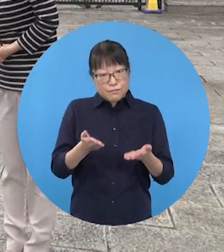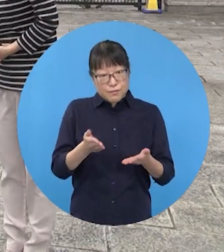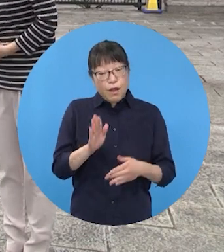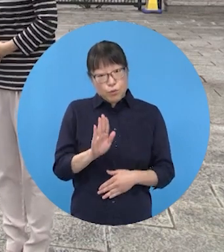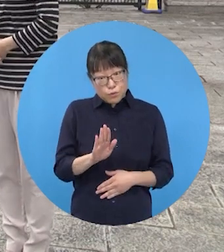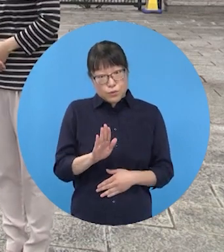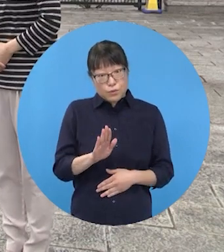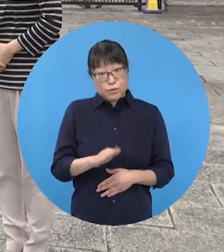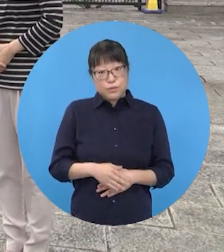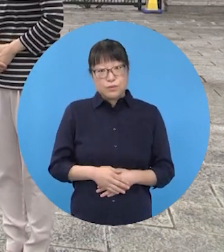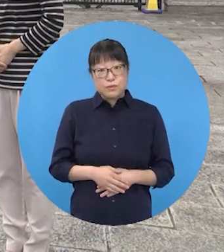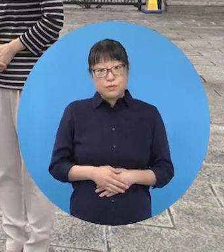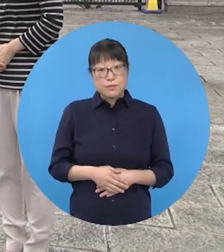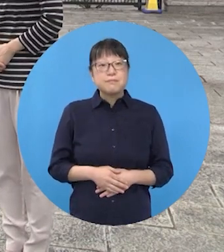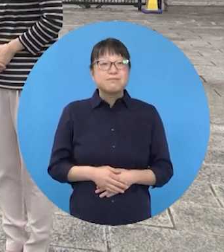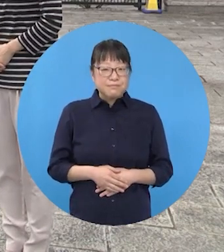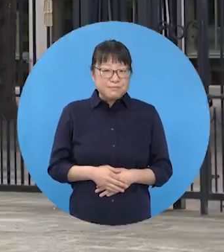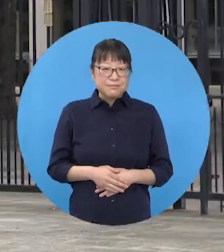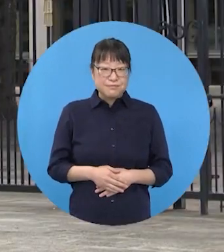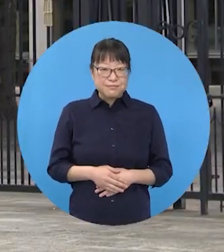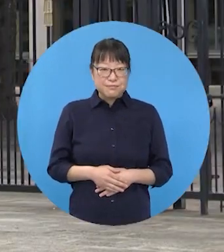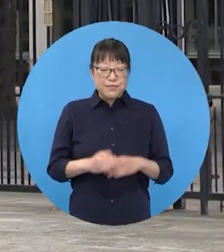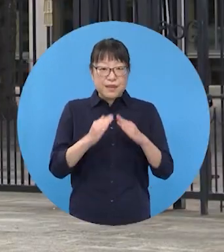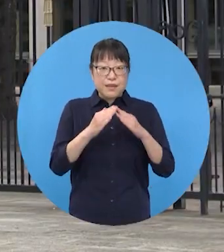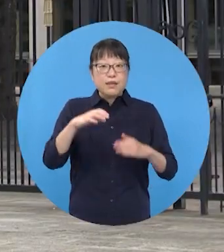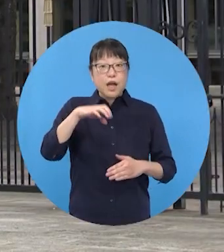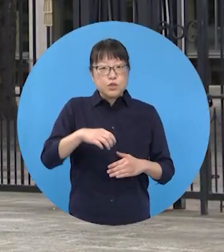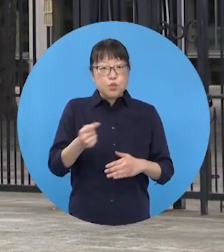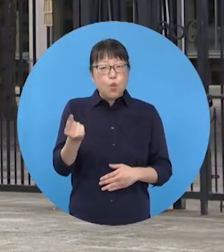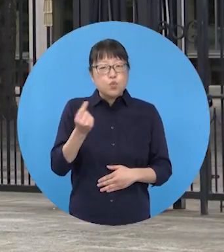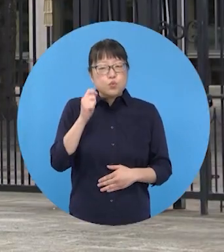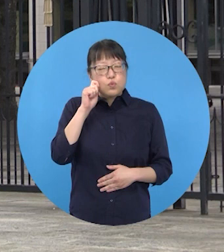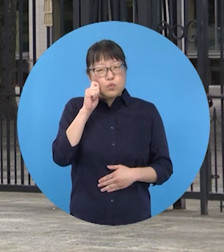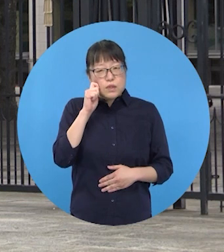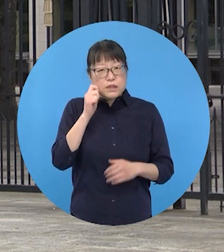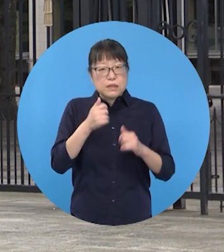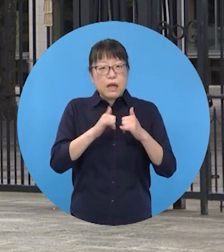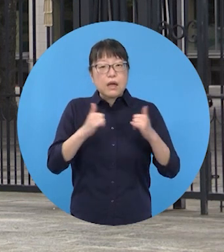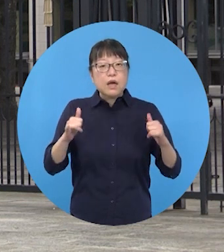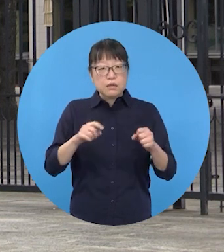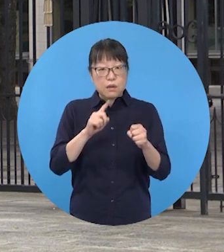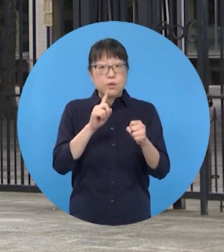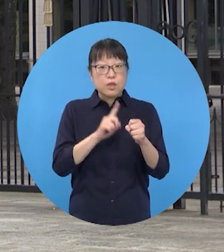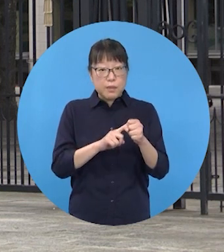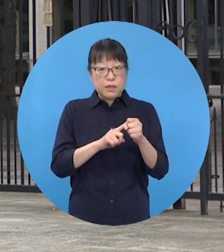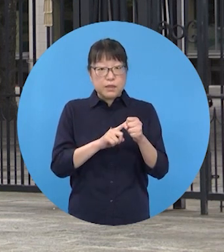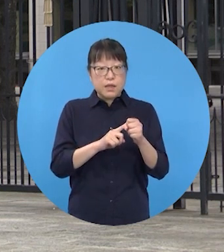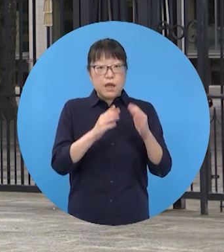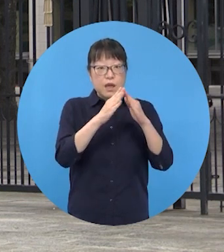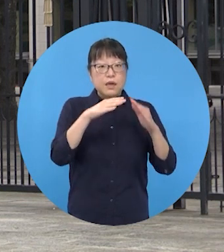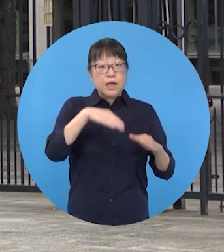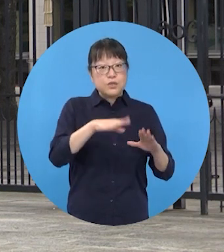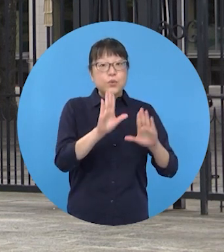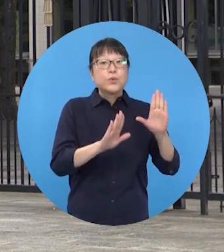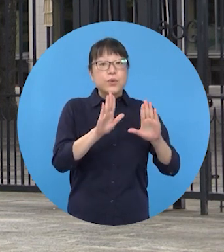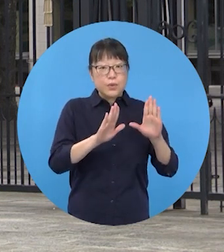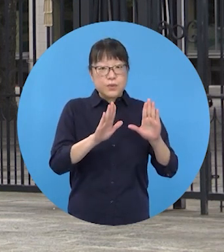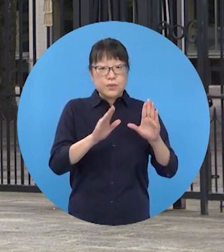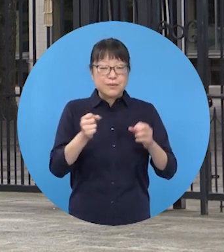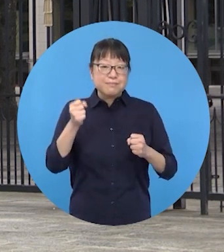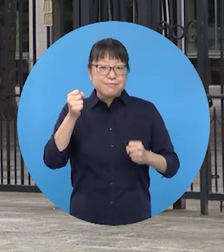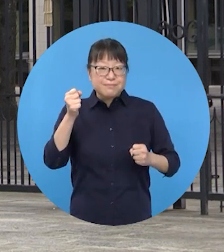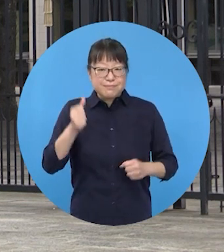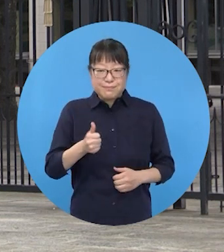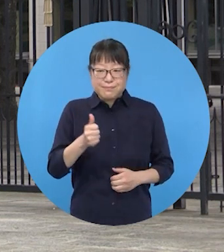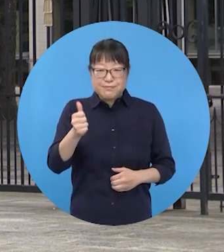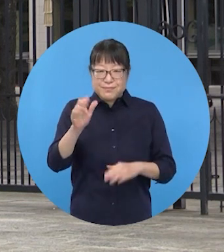いことってありますか。 はい、会場で観覧いただけない方におかれましても、会場内を含めて